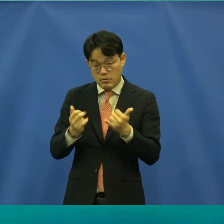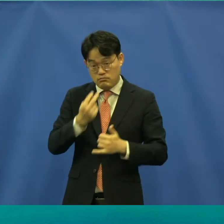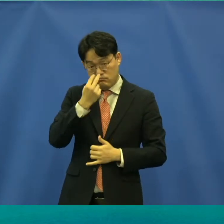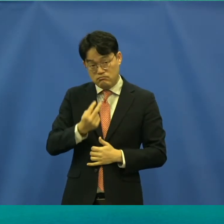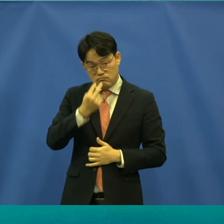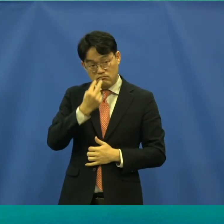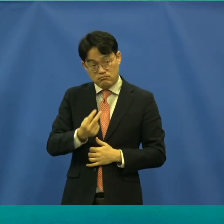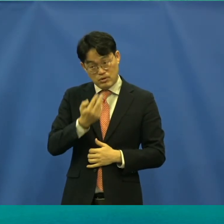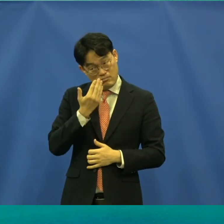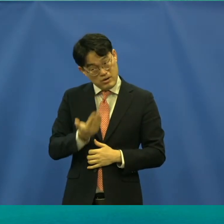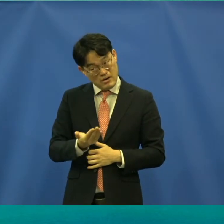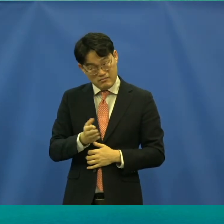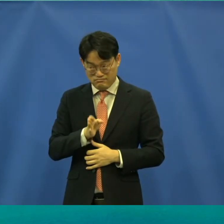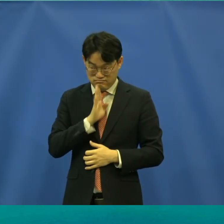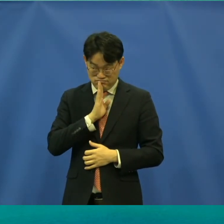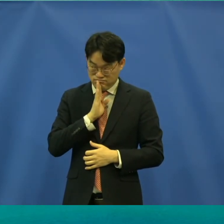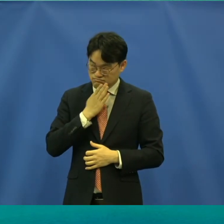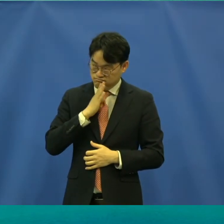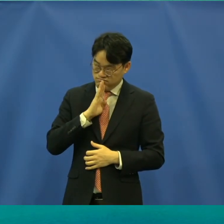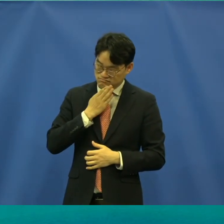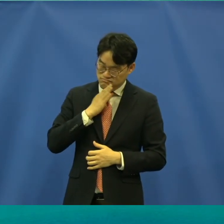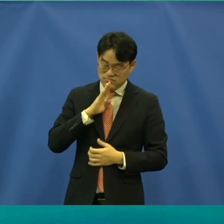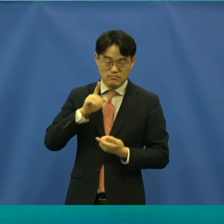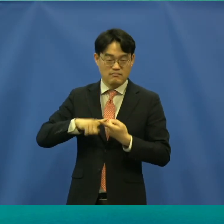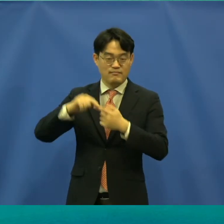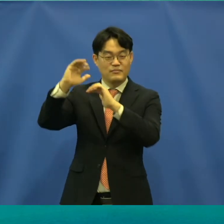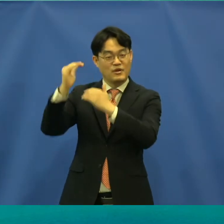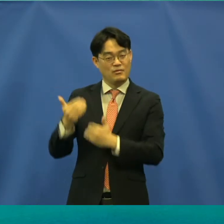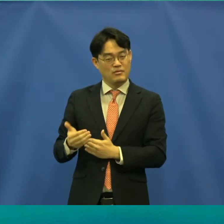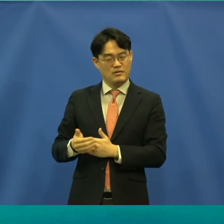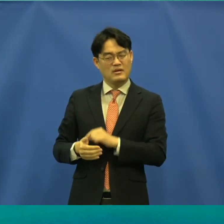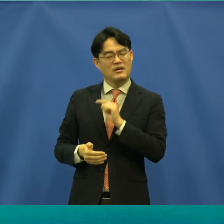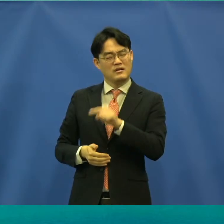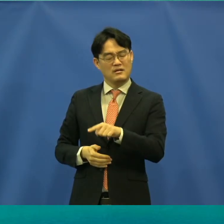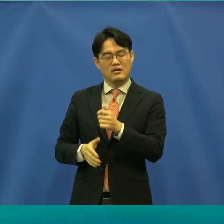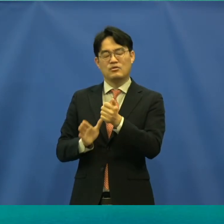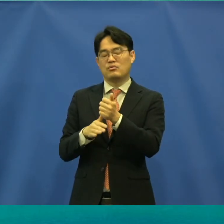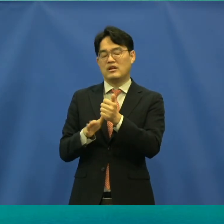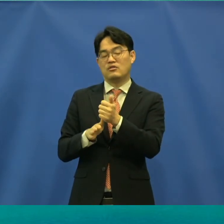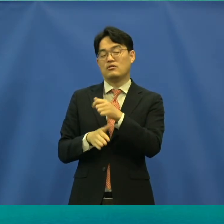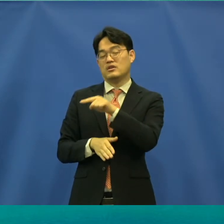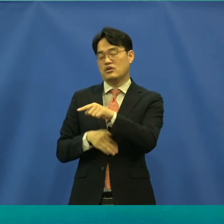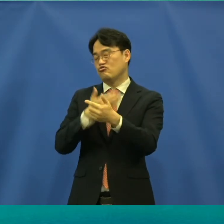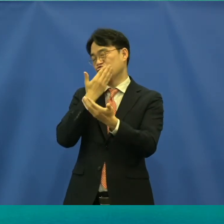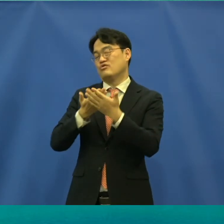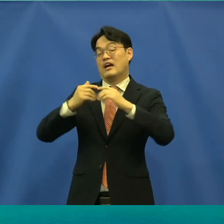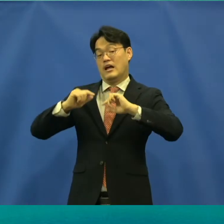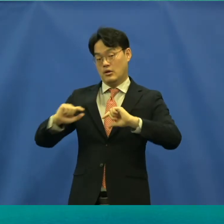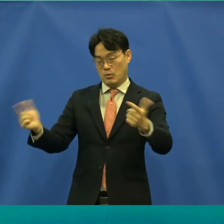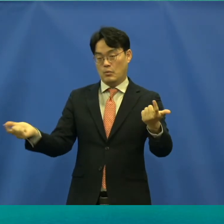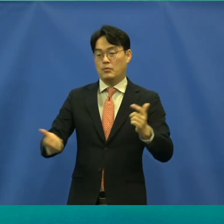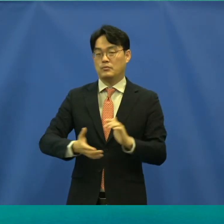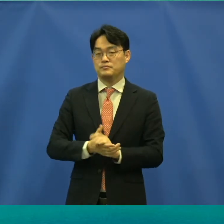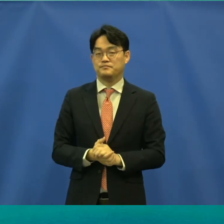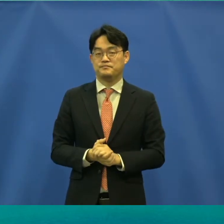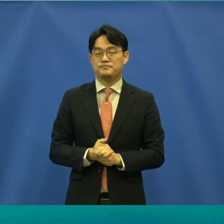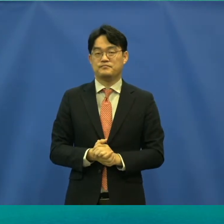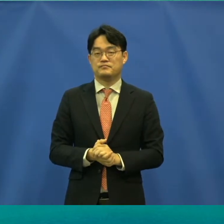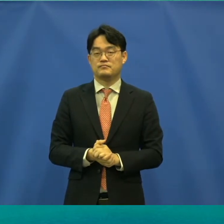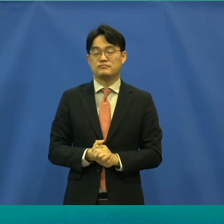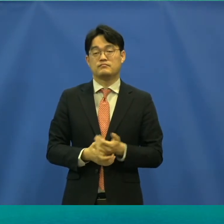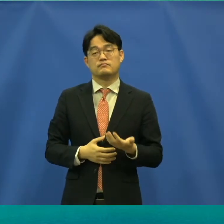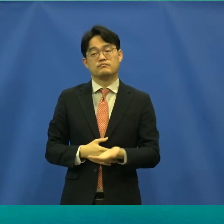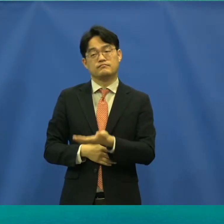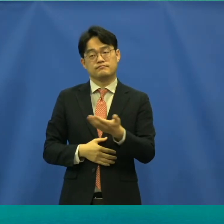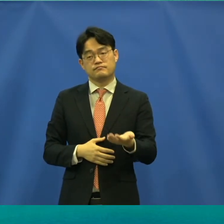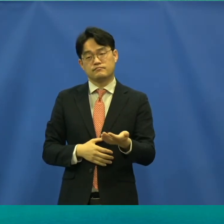그런 것은 요나서의 초점은 아닙니다. 뭐 우리가 사실 여러분 하나님의